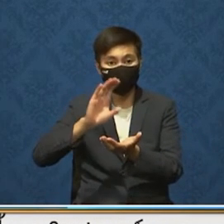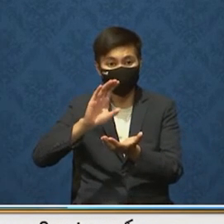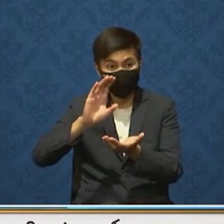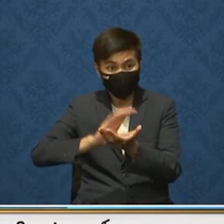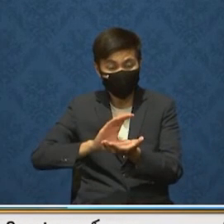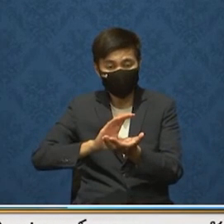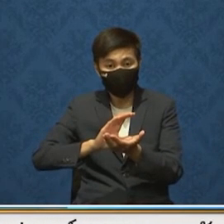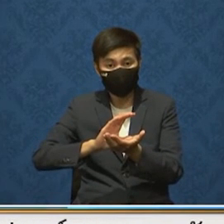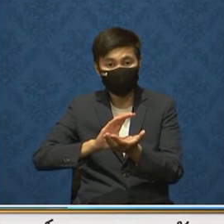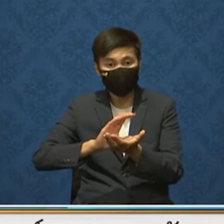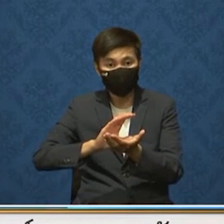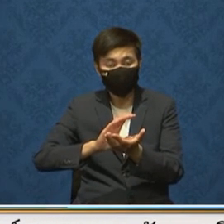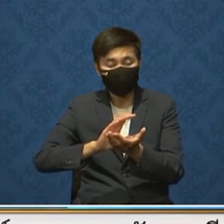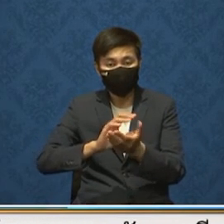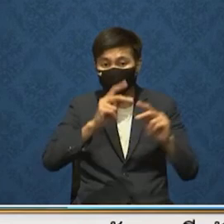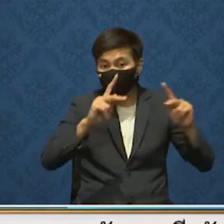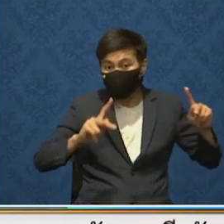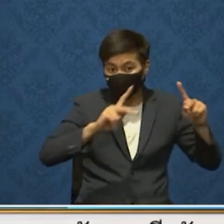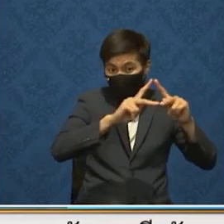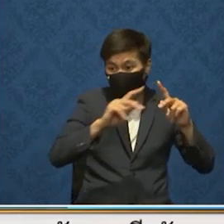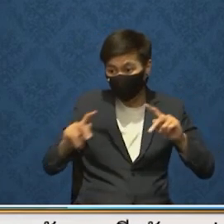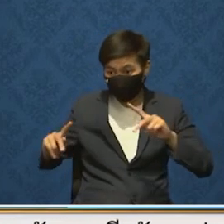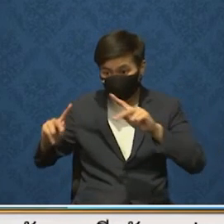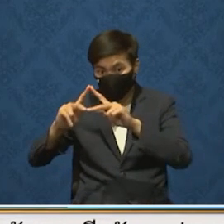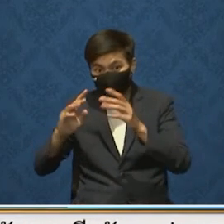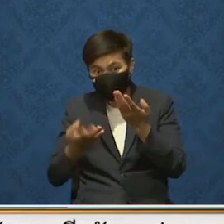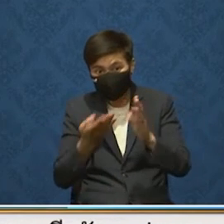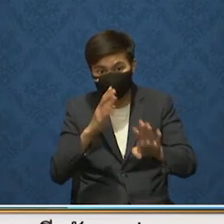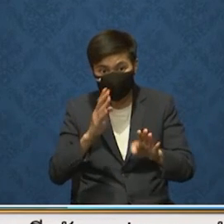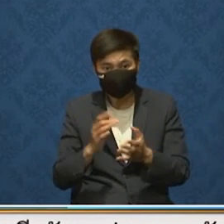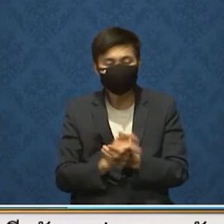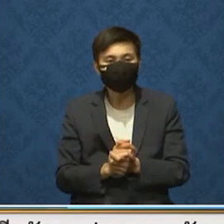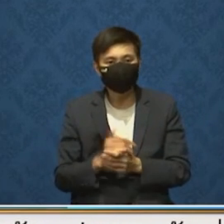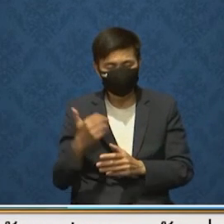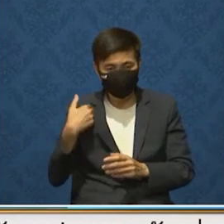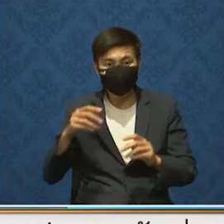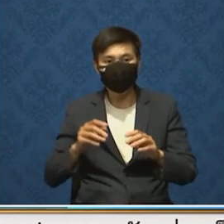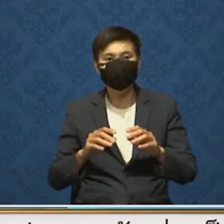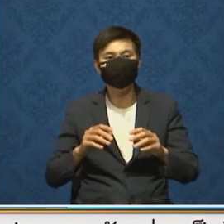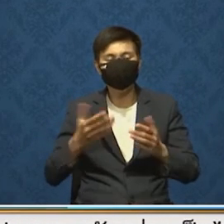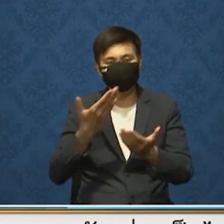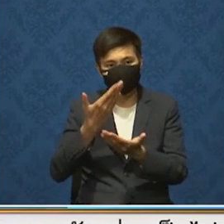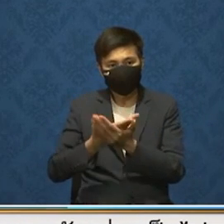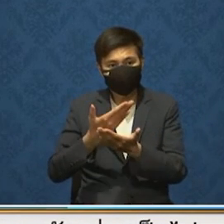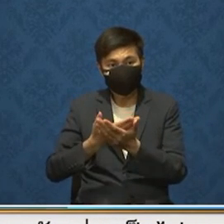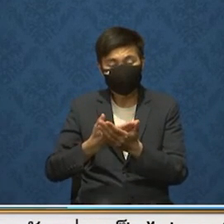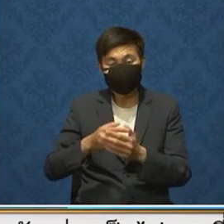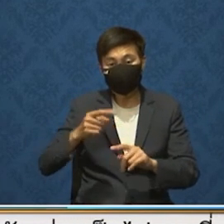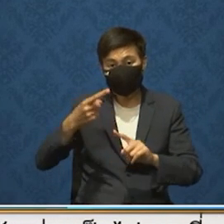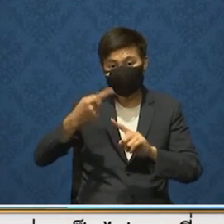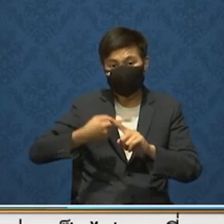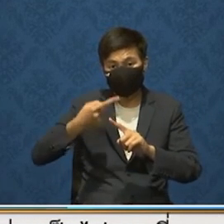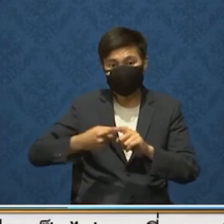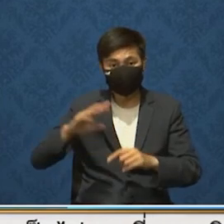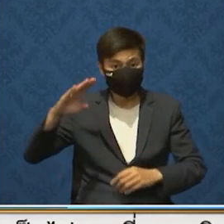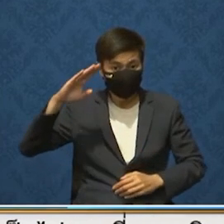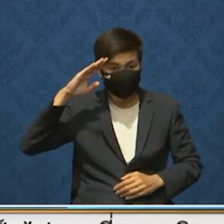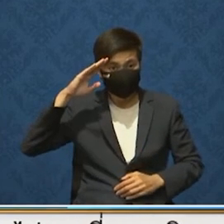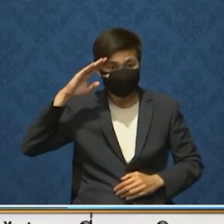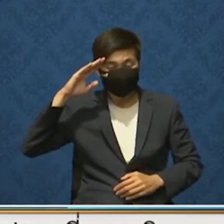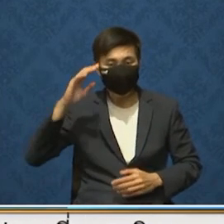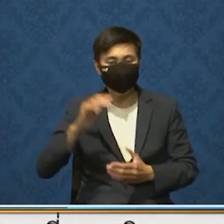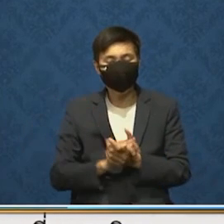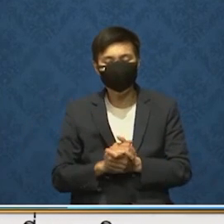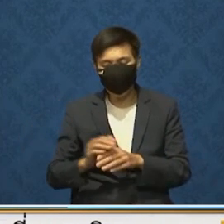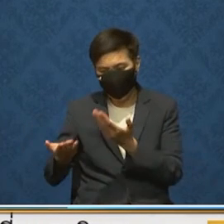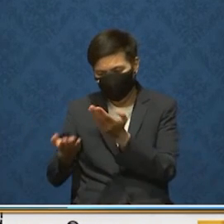ีบเทียบกนะครับเอาเฉพาะแค่งบเงิเดอนอหารโยเฉพาะฐาษส บกเปรยบเทียบกับงบกระสวงพัฒ